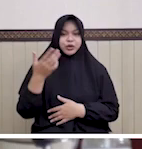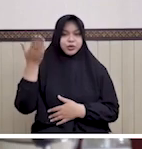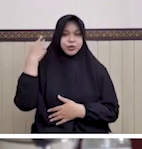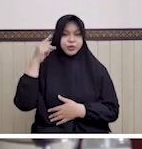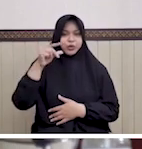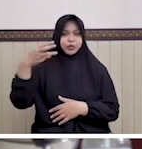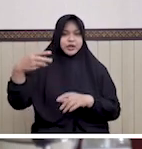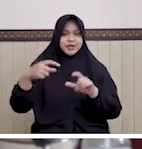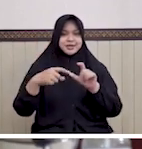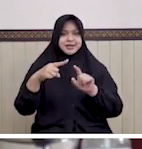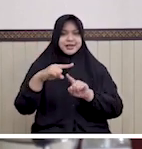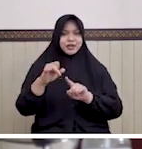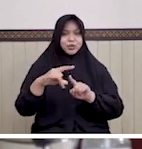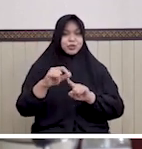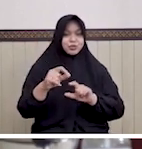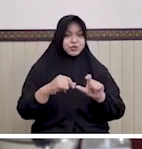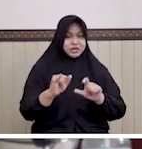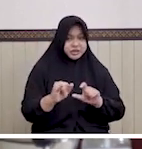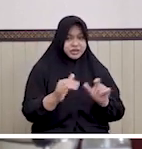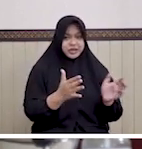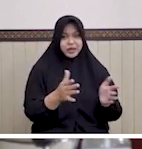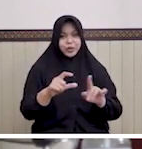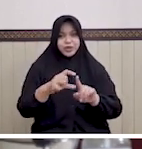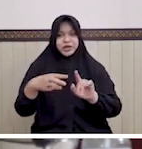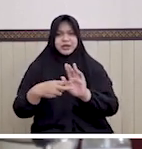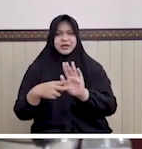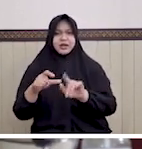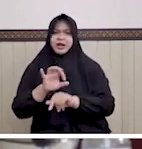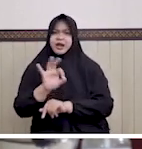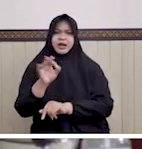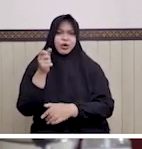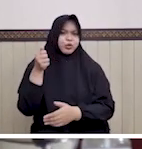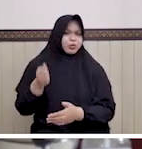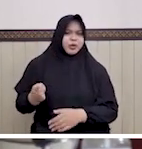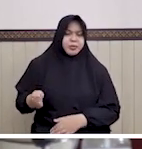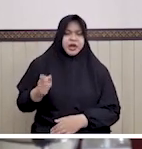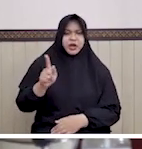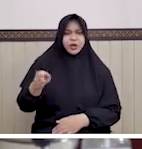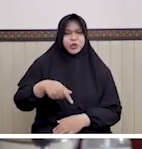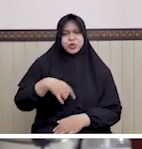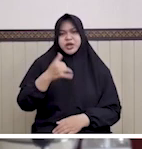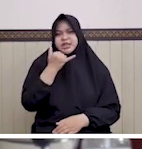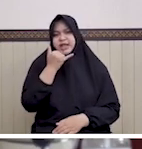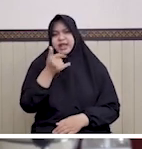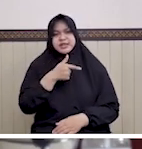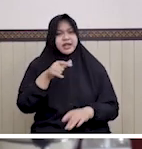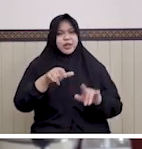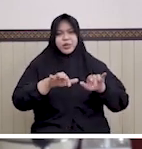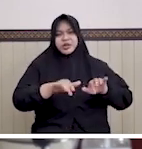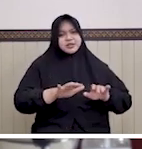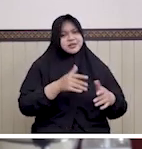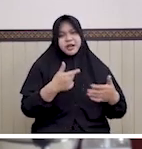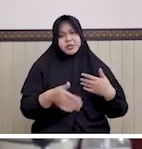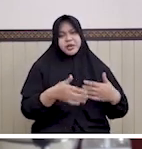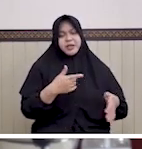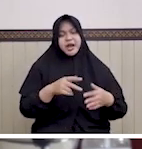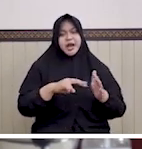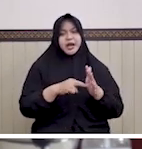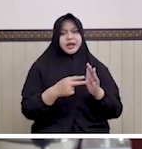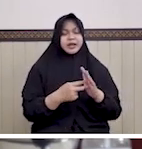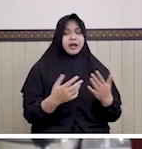restitusi enggak ada pengumumannya itu juga keliru menurut saya tapi ya bodo amat ah saya tulis aja mode enggak papa